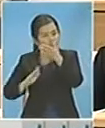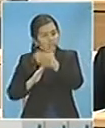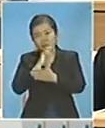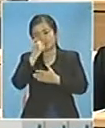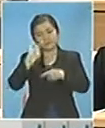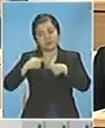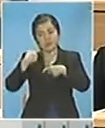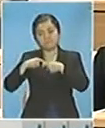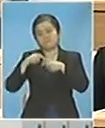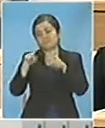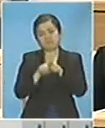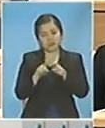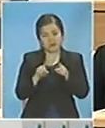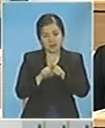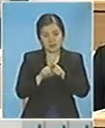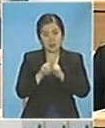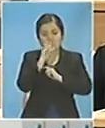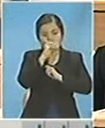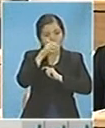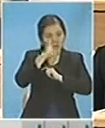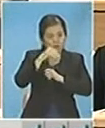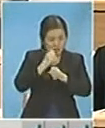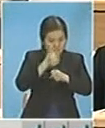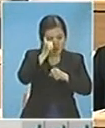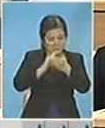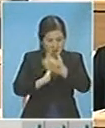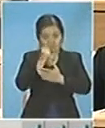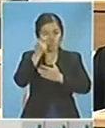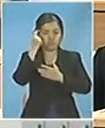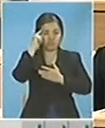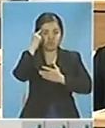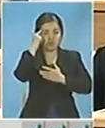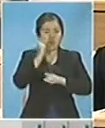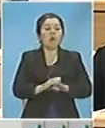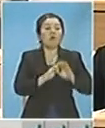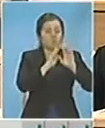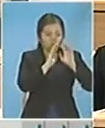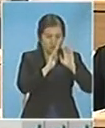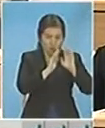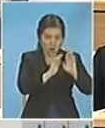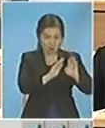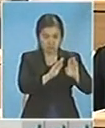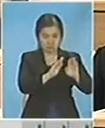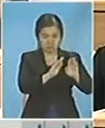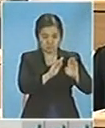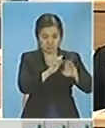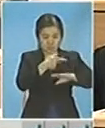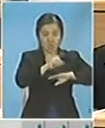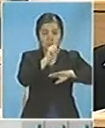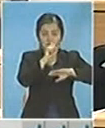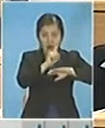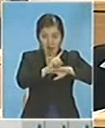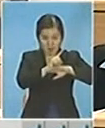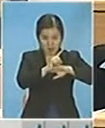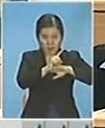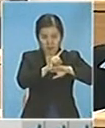จที่จะมั่นใจได้เลยว่าจะทำได้สำเร็จนะคะดิฉันขอฝากทางท่านประธานนะคะผ่าน